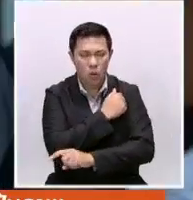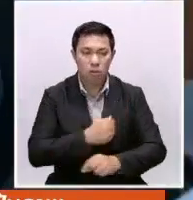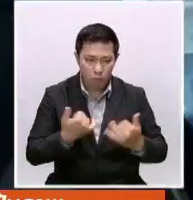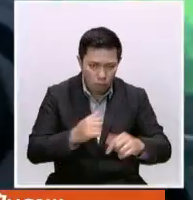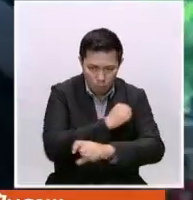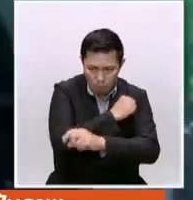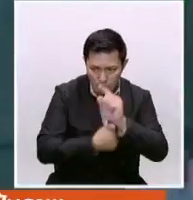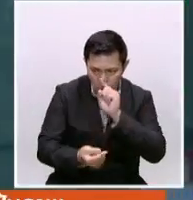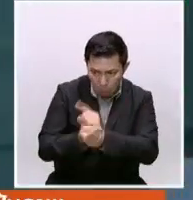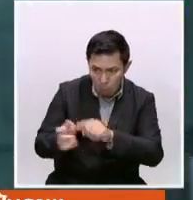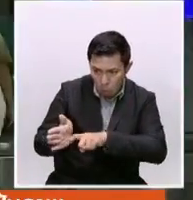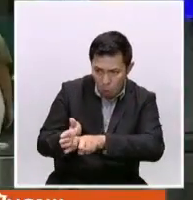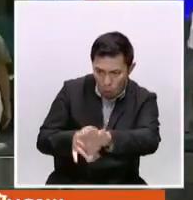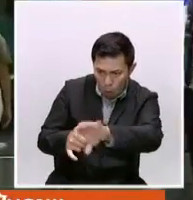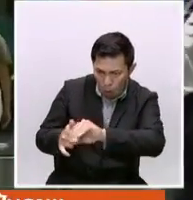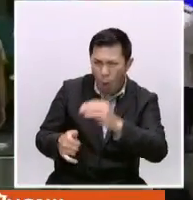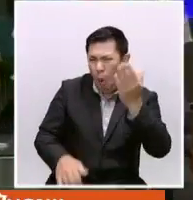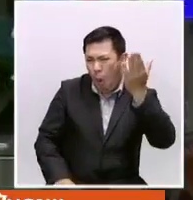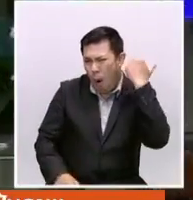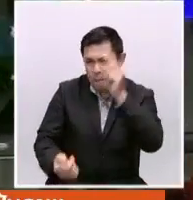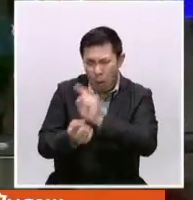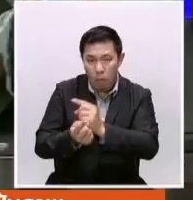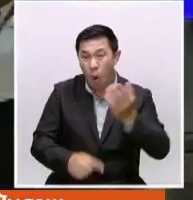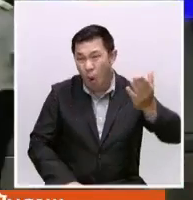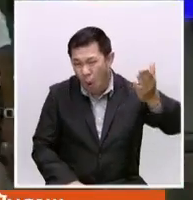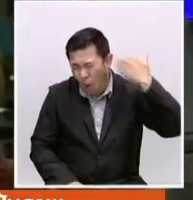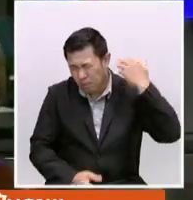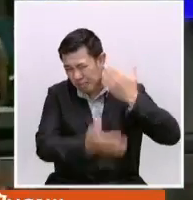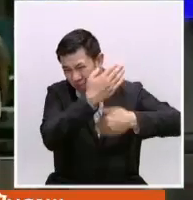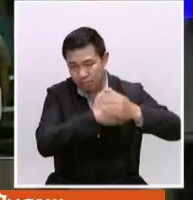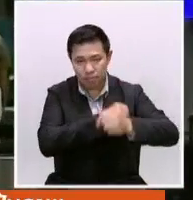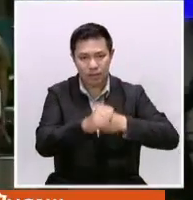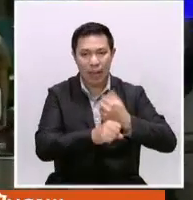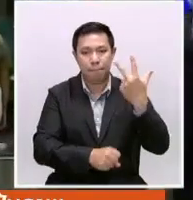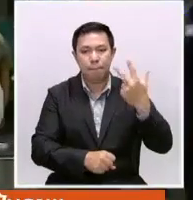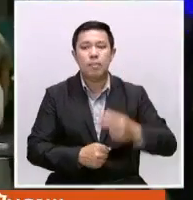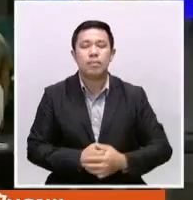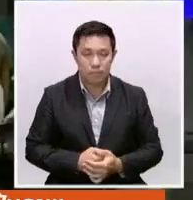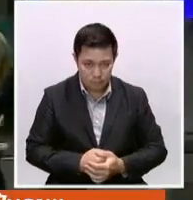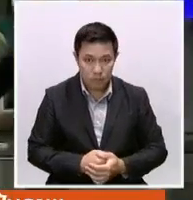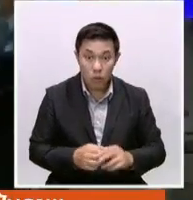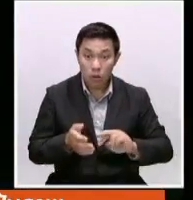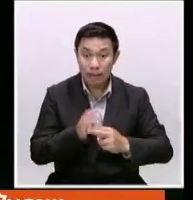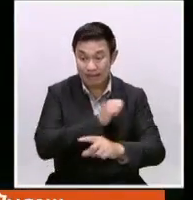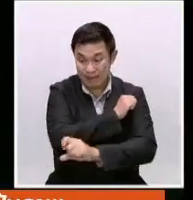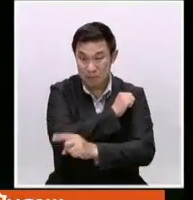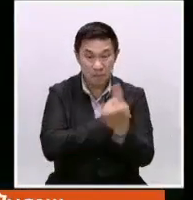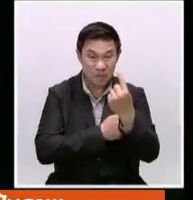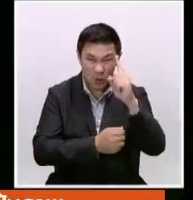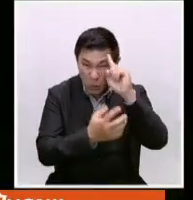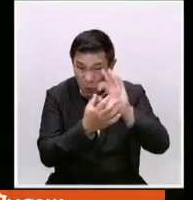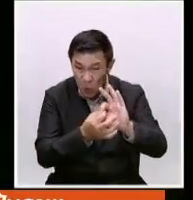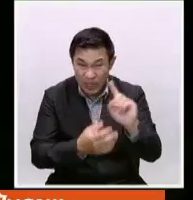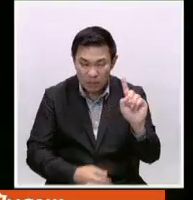ร์เคยตรวจพบผู้ติดเชื้อฝีดาดลิงครั้งล่าสุดนะครับคือครั้งก่อนเนี่ยย้อนกลับไป3ปีเลยทีเดียวครับไม่ใช่แค่สิงคโปร์นะครับที่กังวลใ